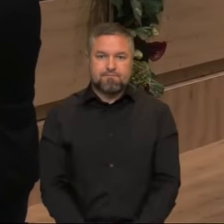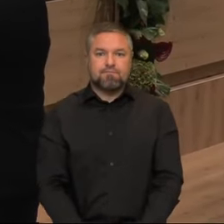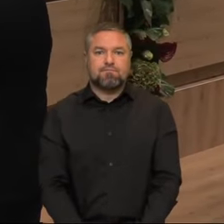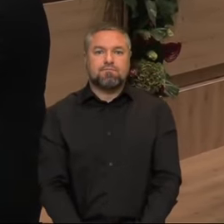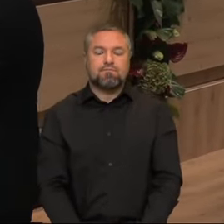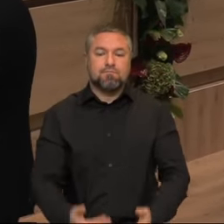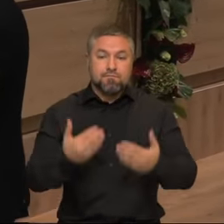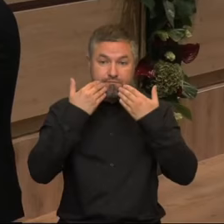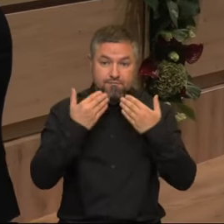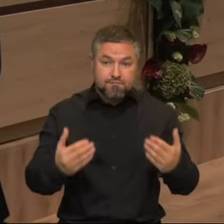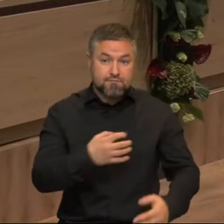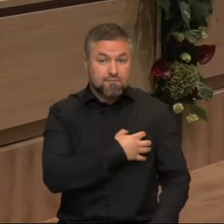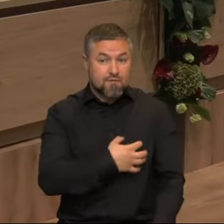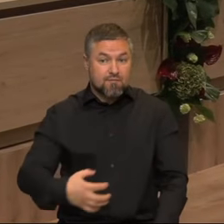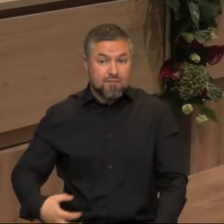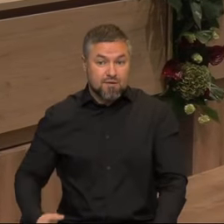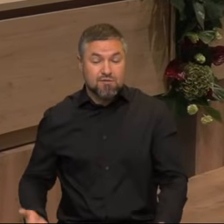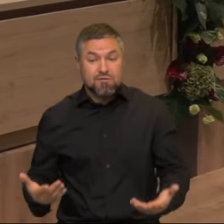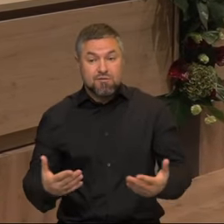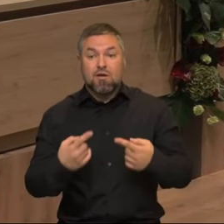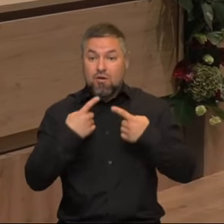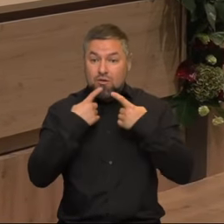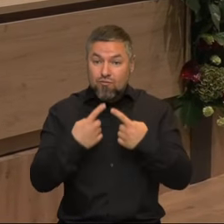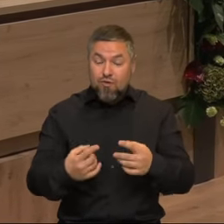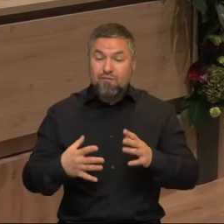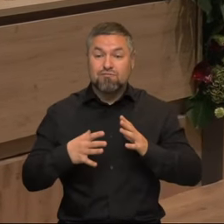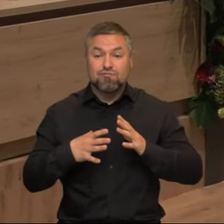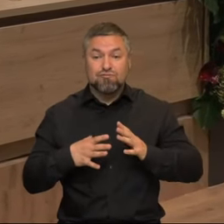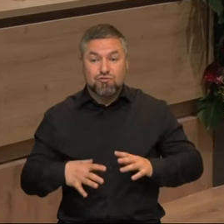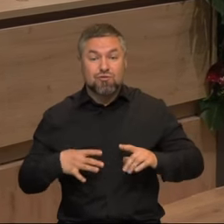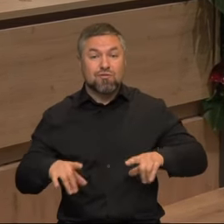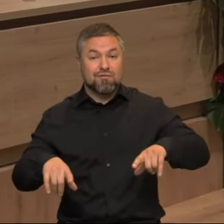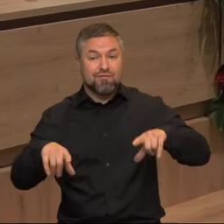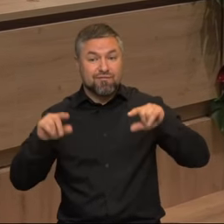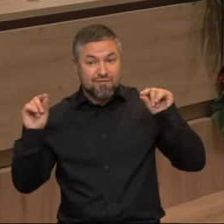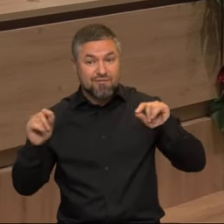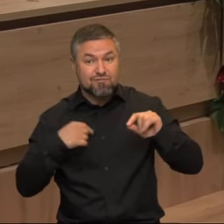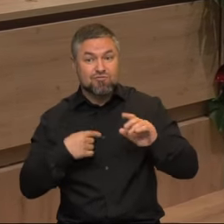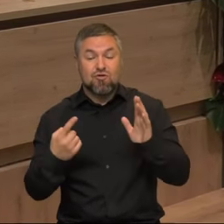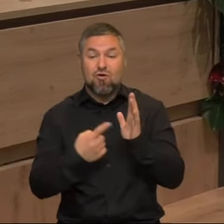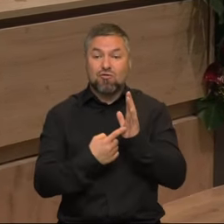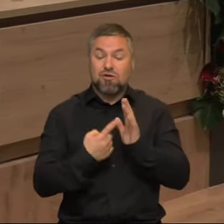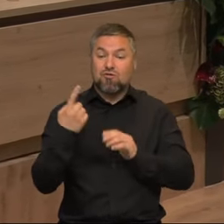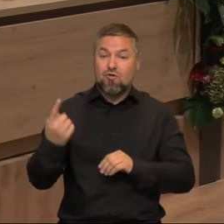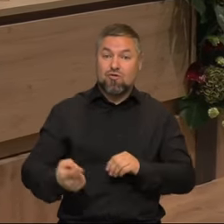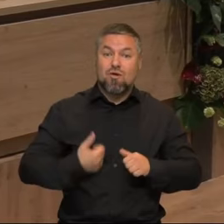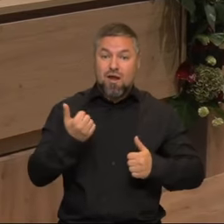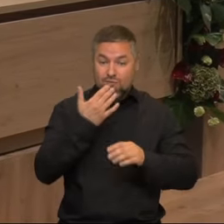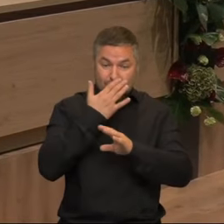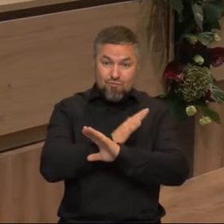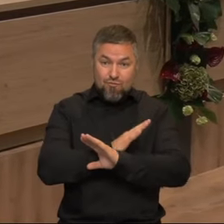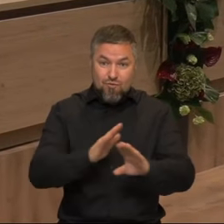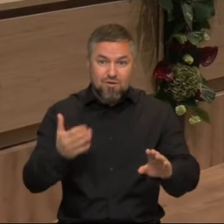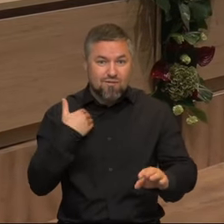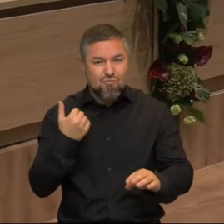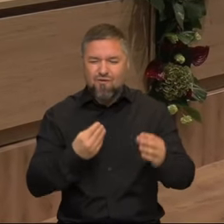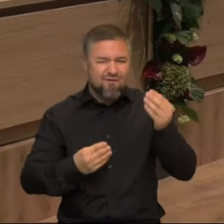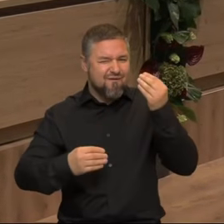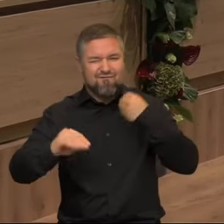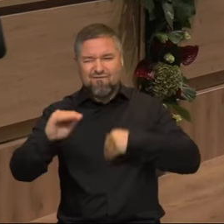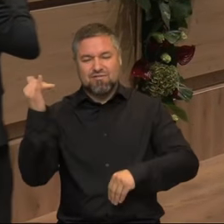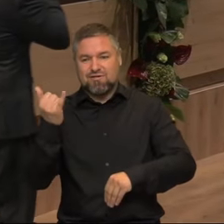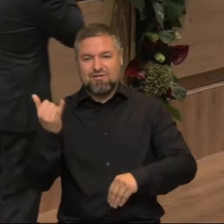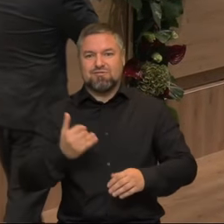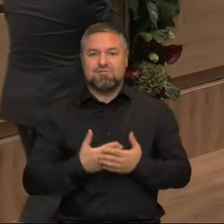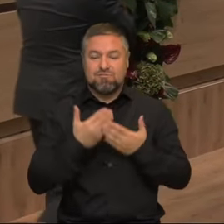Dziękuję, panie marszałku. Nieskromnie powiem, że skromnie wybraliśmy osiągnięcia z ostatniego roku, aby je zaprezentować. Było ich wiele więcej. Bardzo